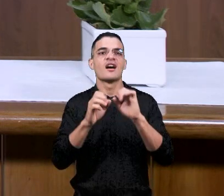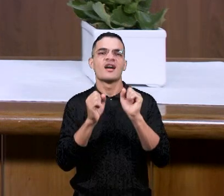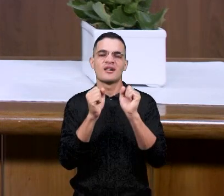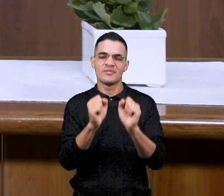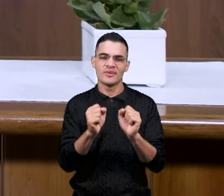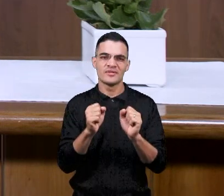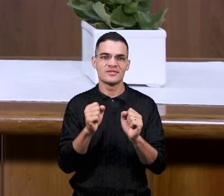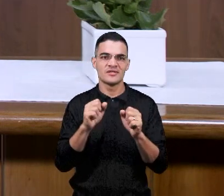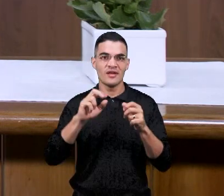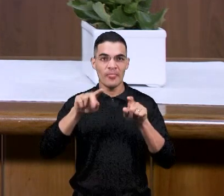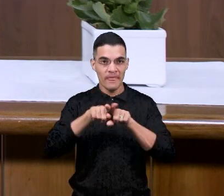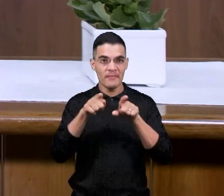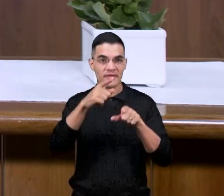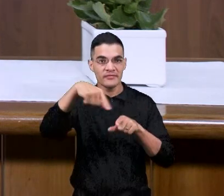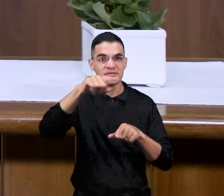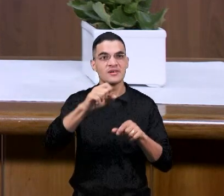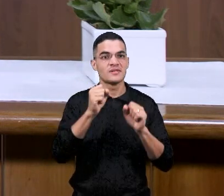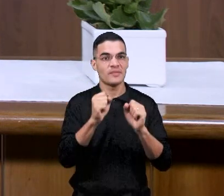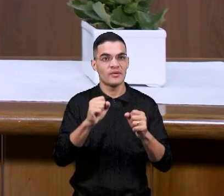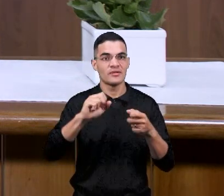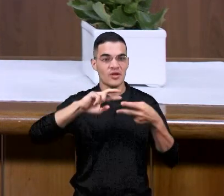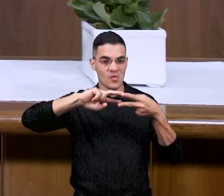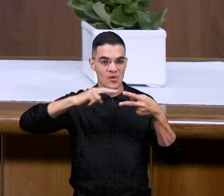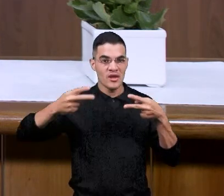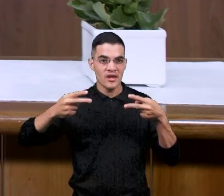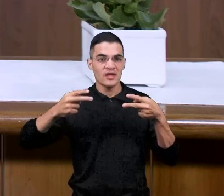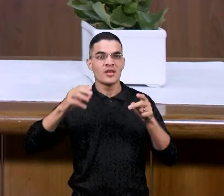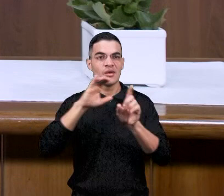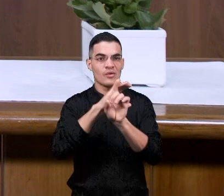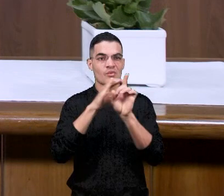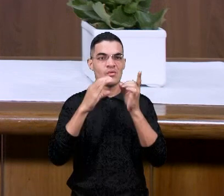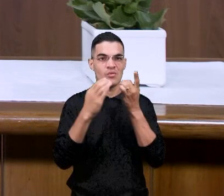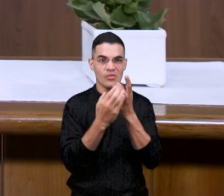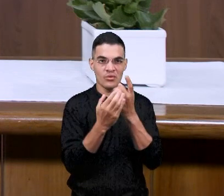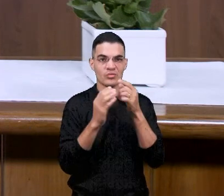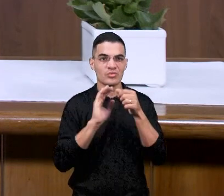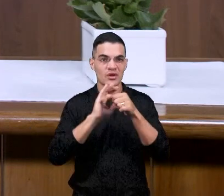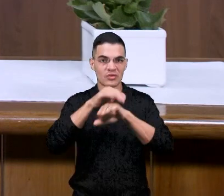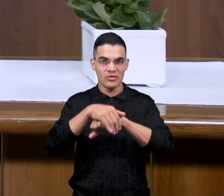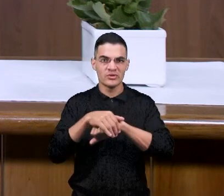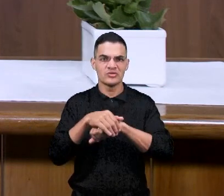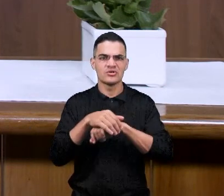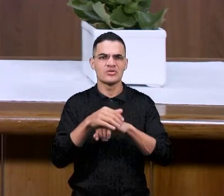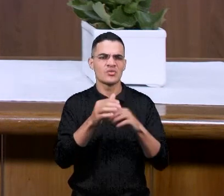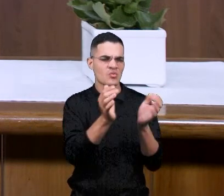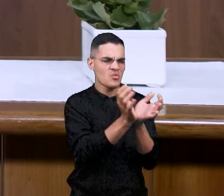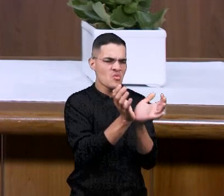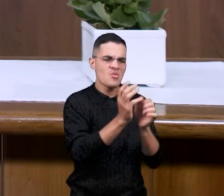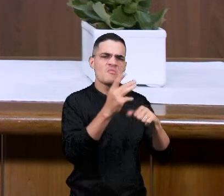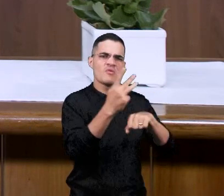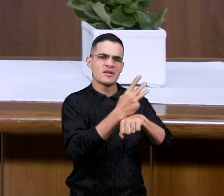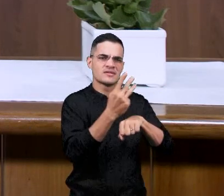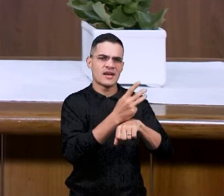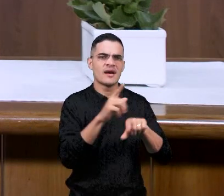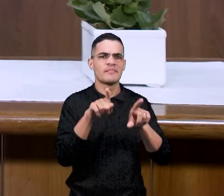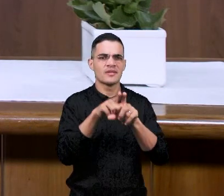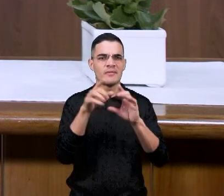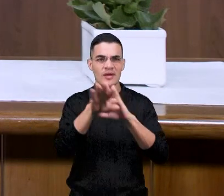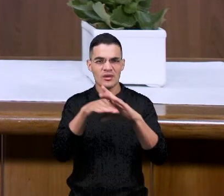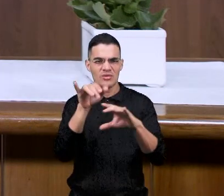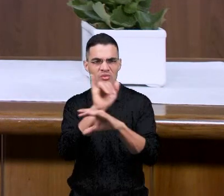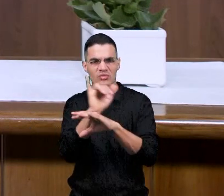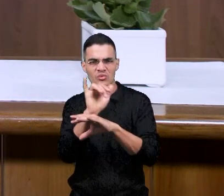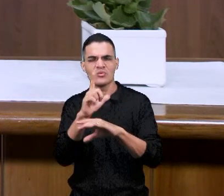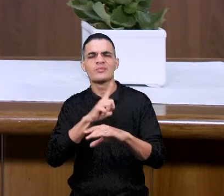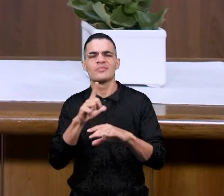d'évangéliser. Envoyez aussi les liens pour le culte du soir. Ces liens sont partagés dans le groupe WhatsApp, même dans notre canal